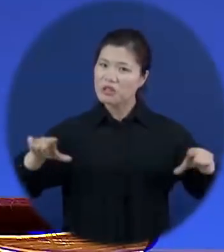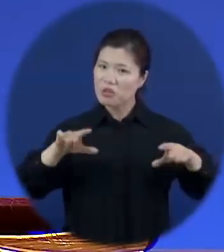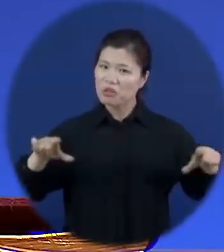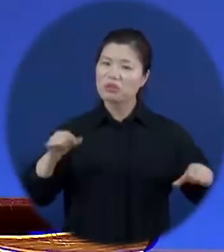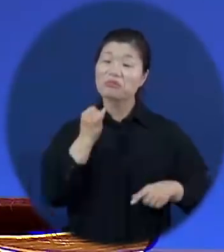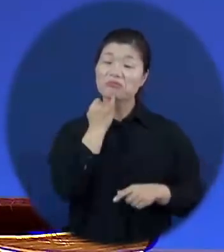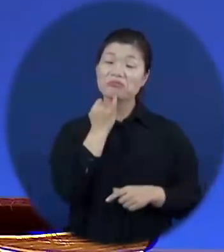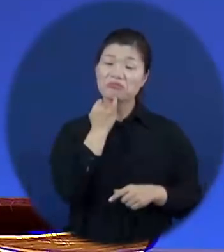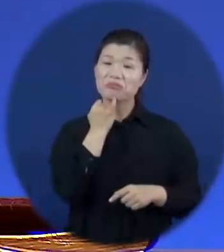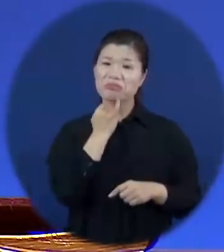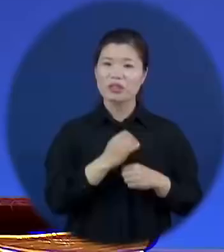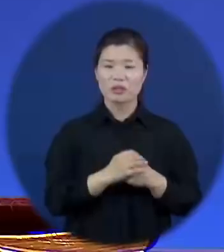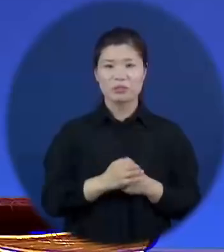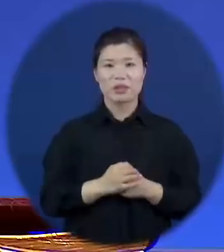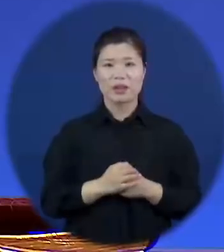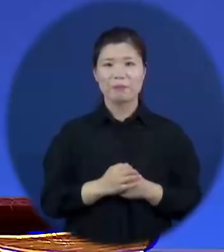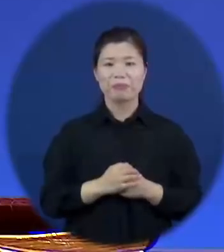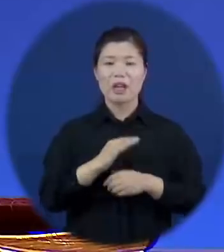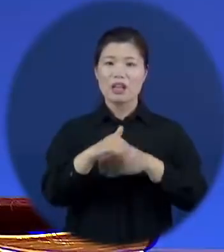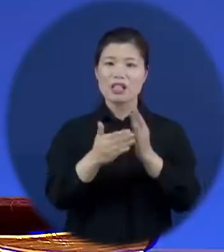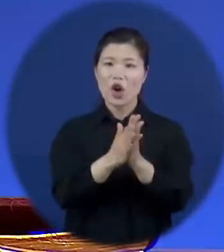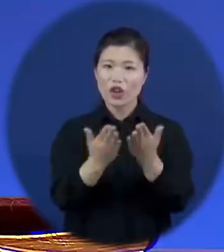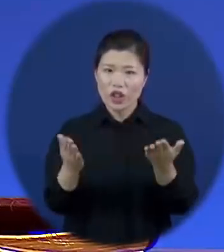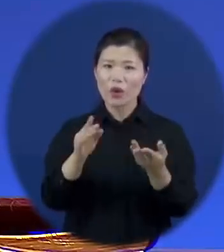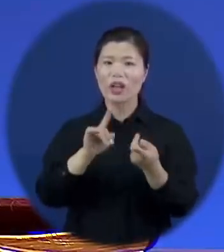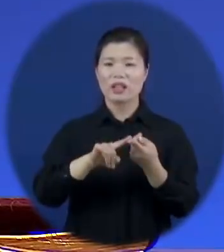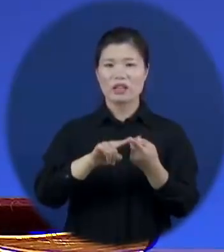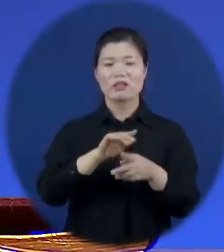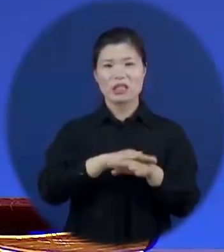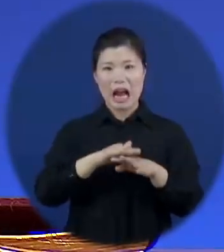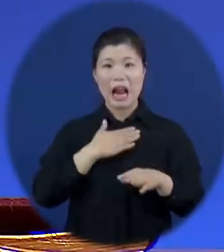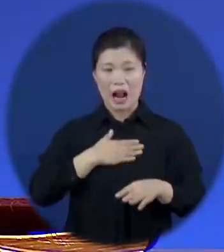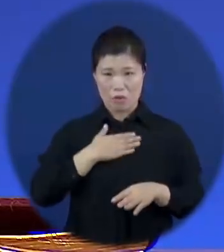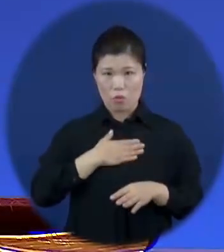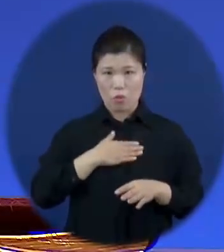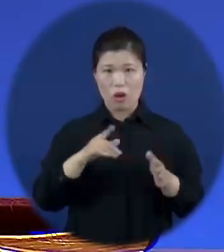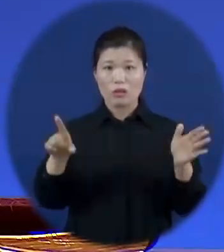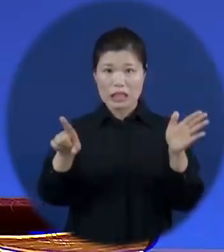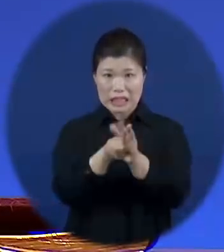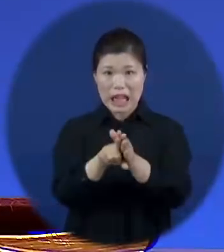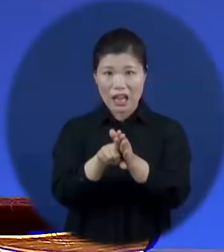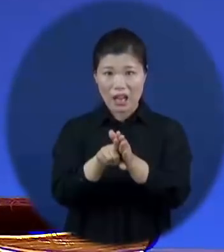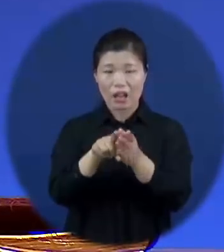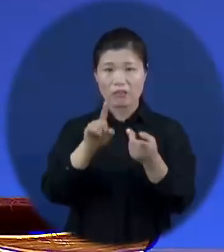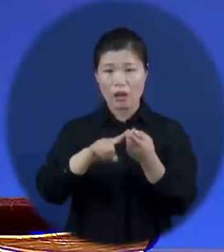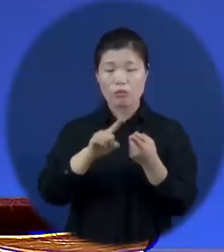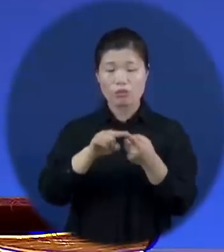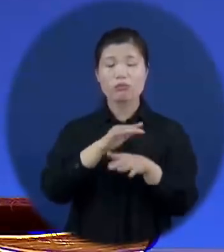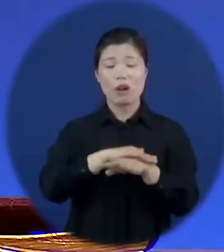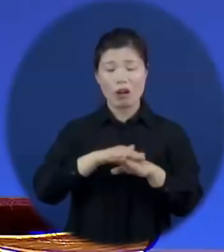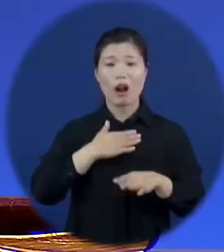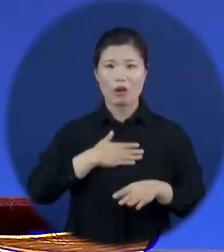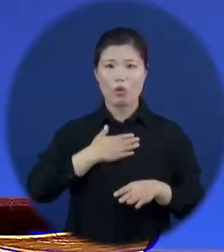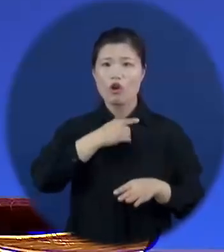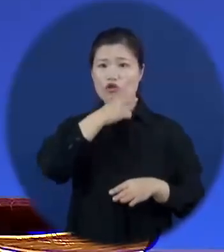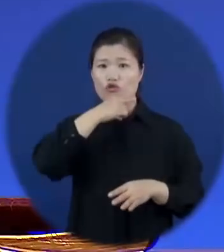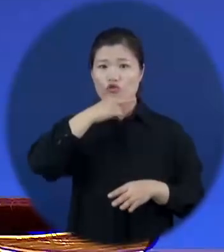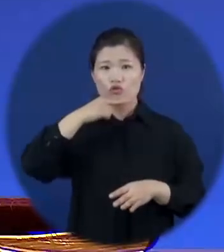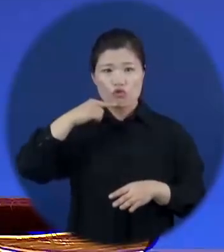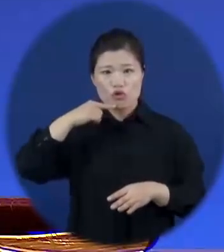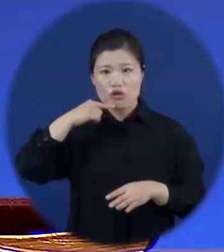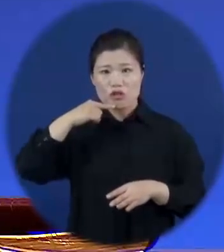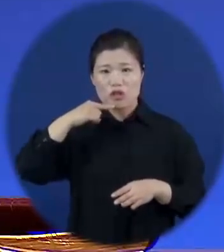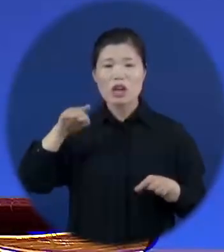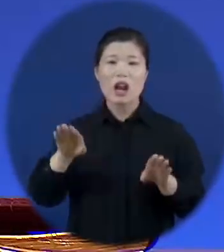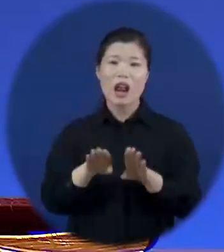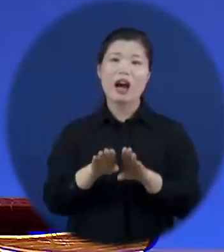대체적으로 양호한 편이었습니다. 성경에 대해서 잘 알았고 신학에 대해서도 잘 알았고 주일이면 돈 안